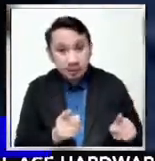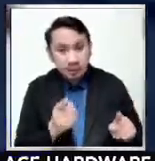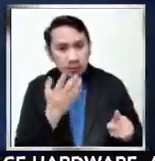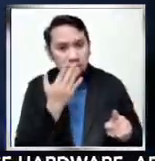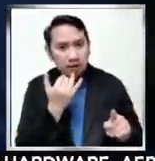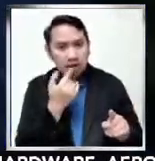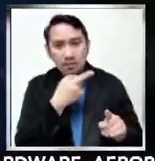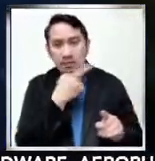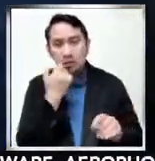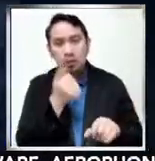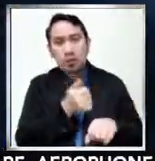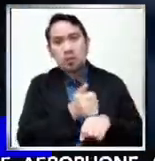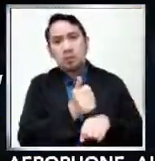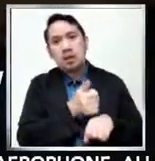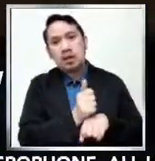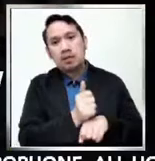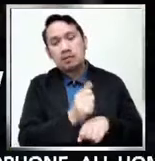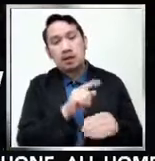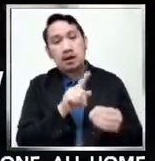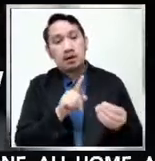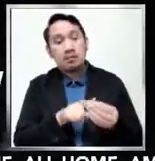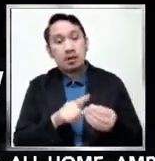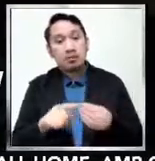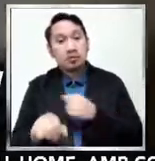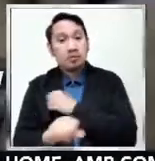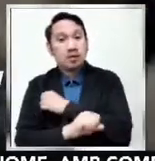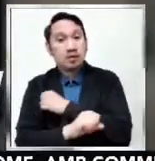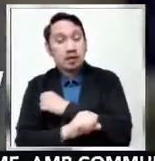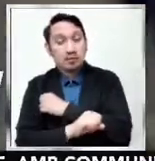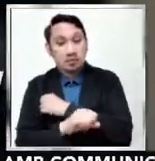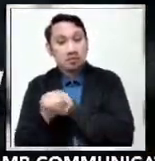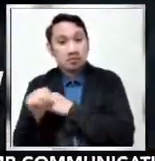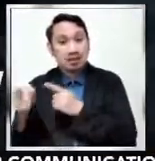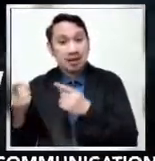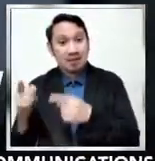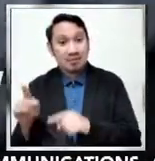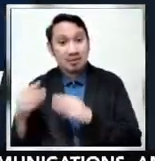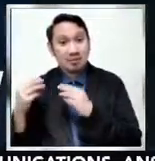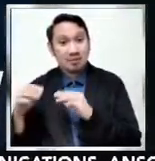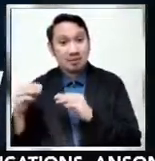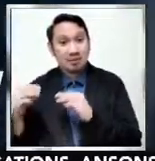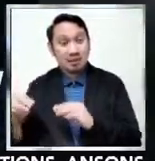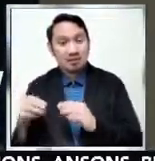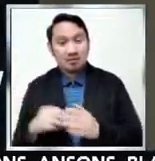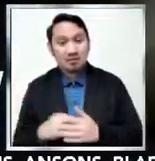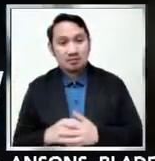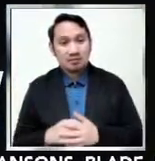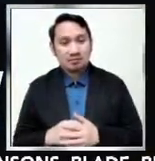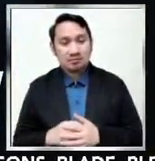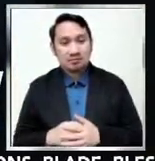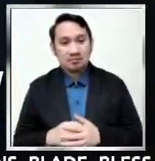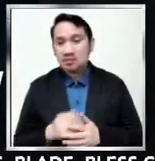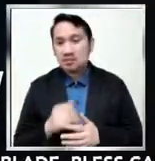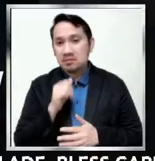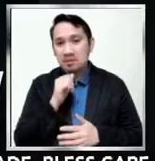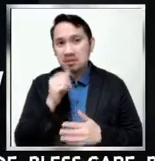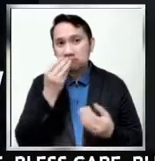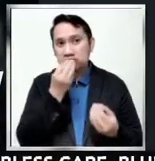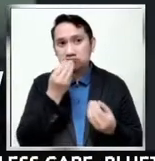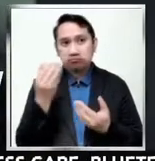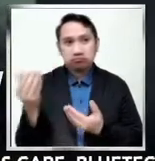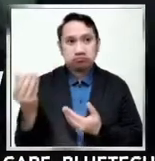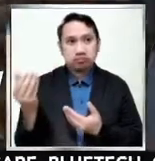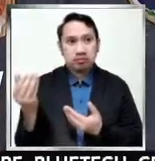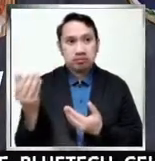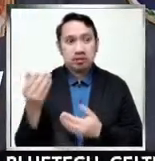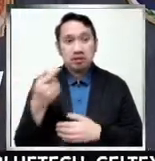biktima sa suspect ang mga insidente na nakawan sa Pasig Mega Market. Hindi nagbigay ng pahayag sa GMA Integrated News ang suspect, pero ayon sa